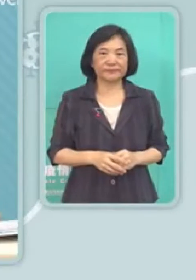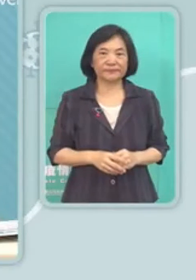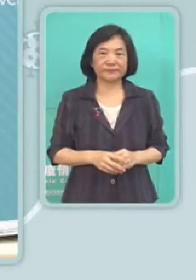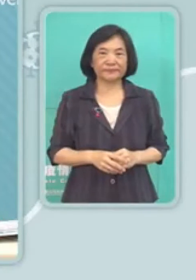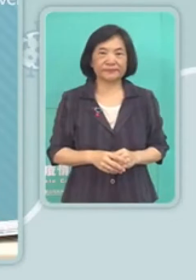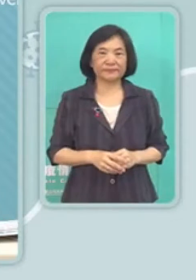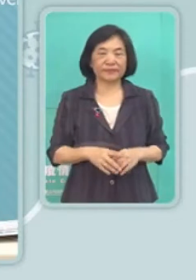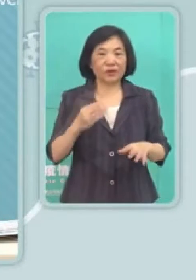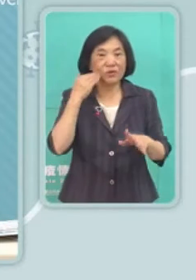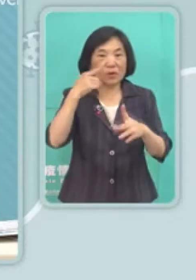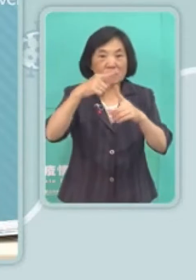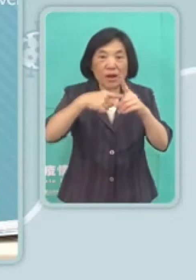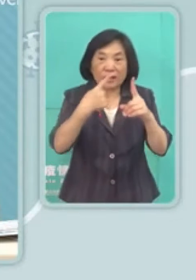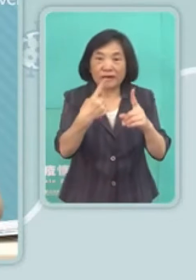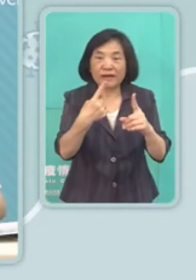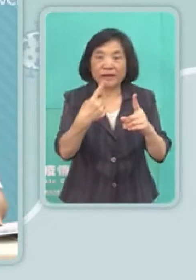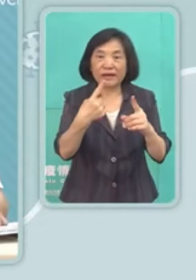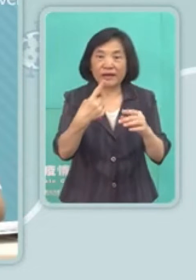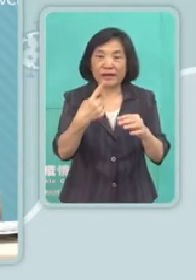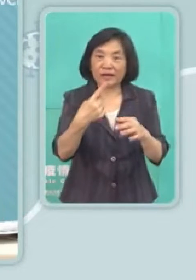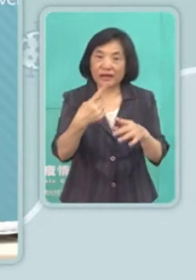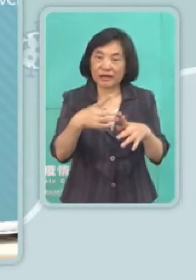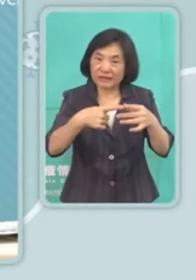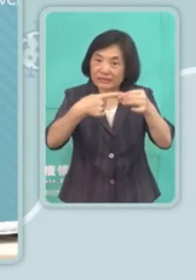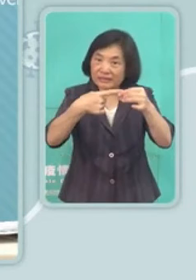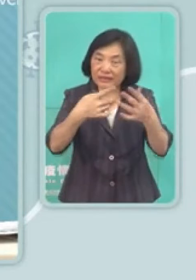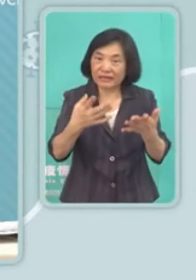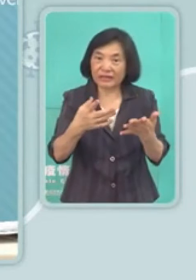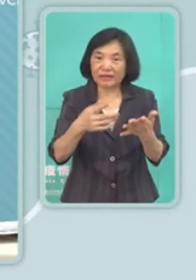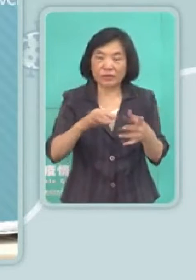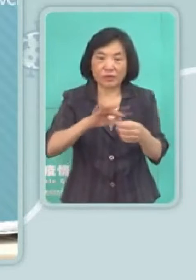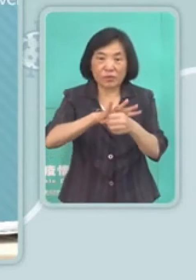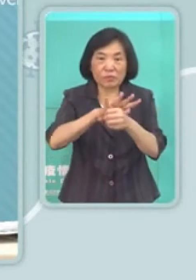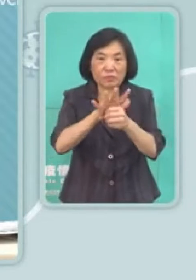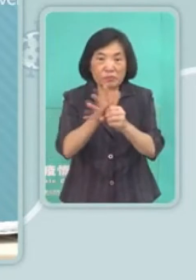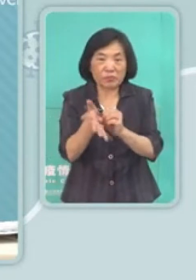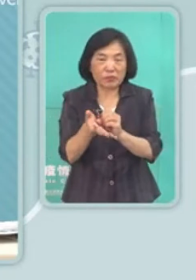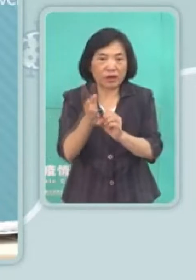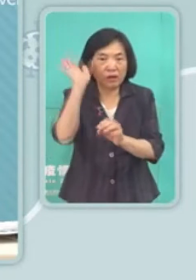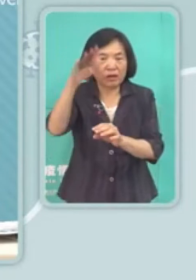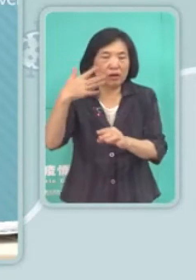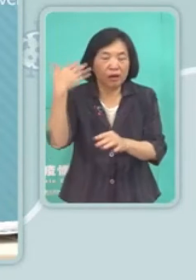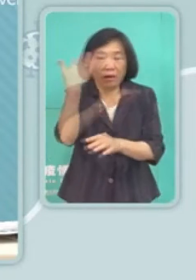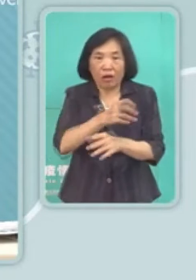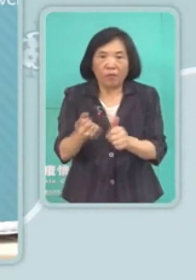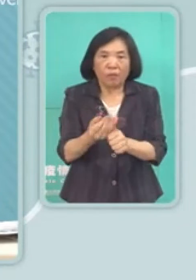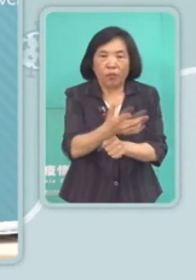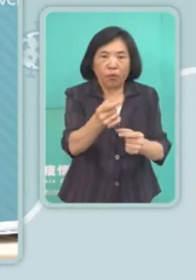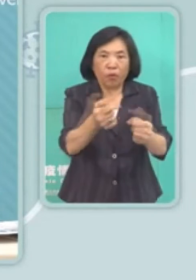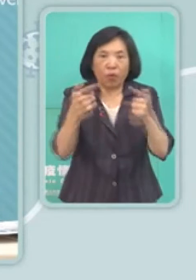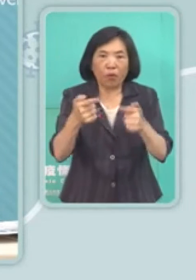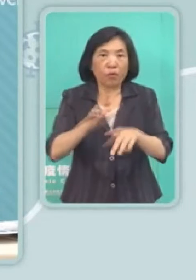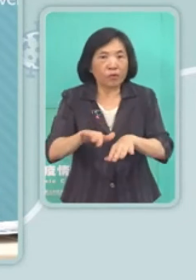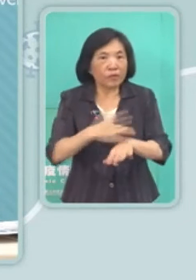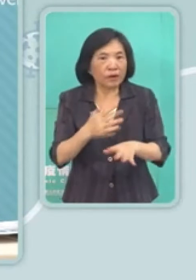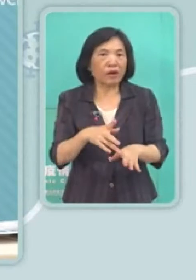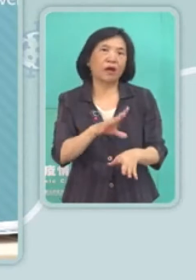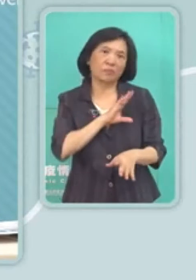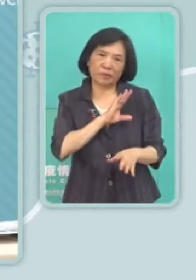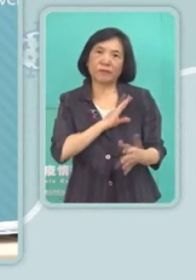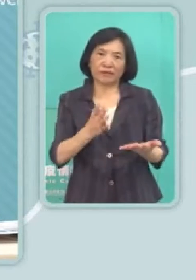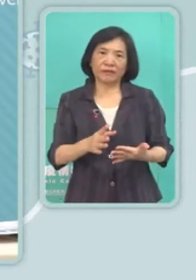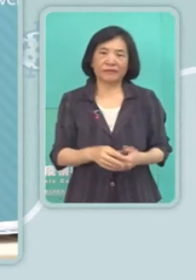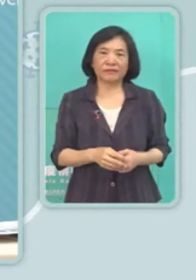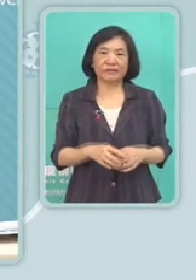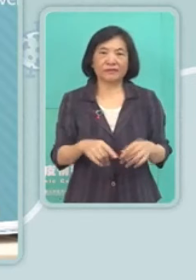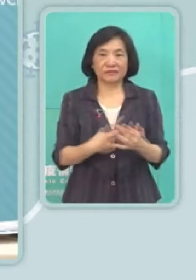如果真的降到一级，有没有可能疫情反扑？答案是当然是有可能的。那这唯一解决的办法就